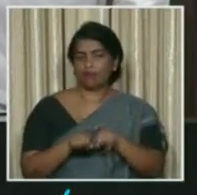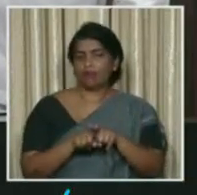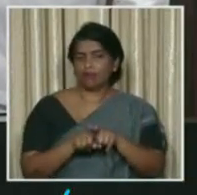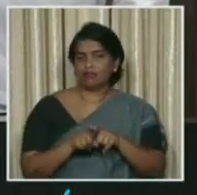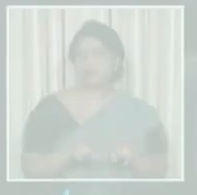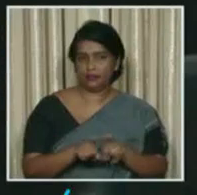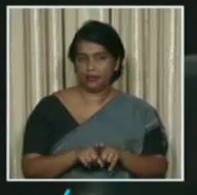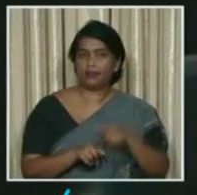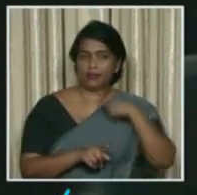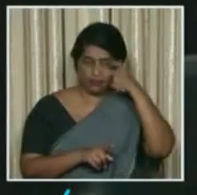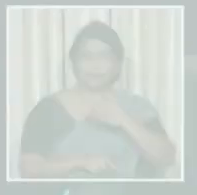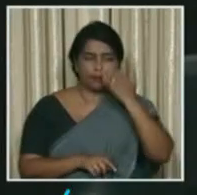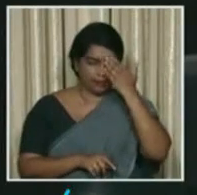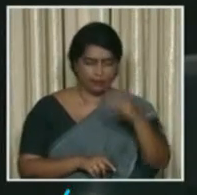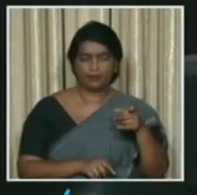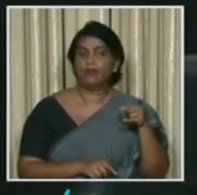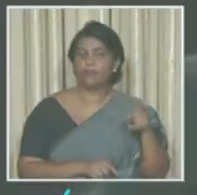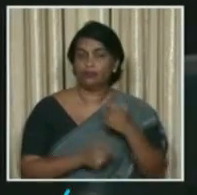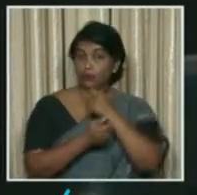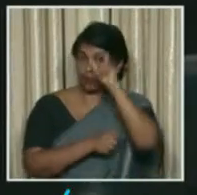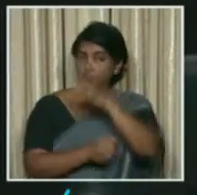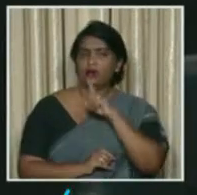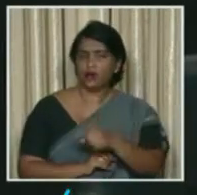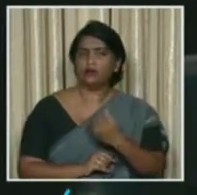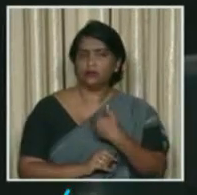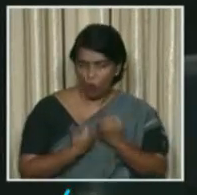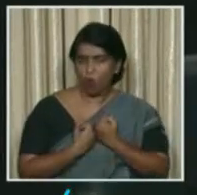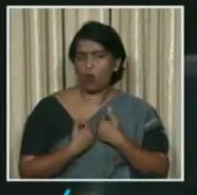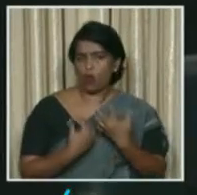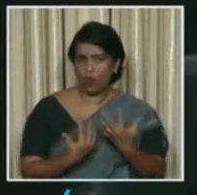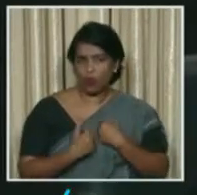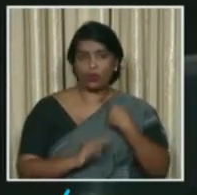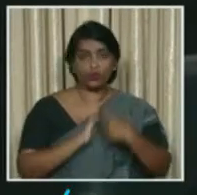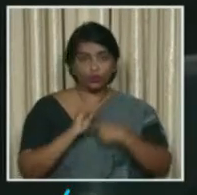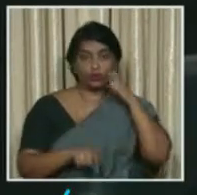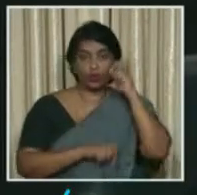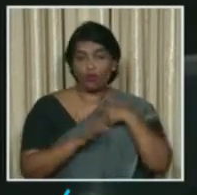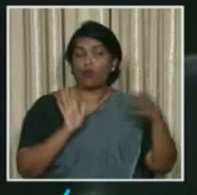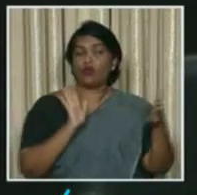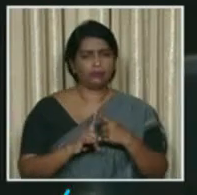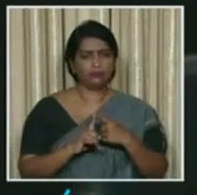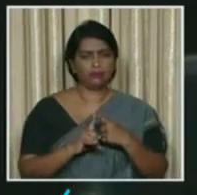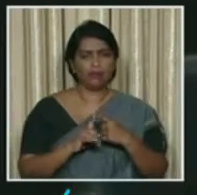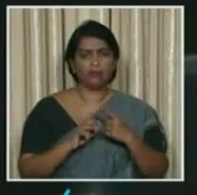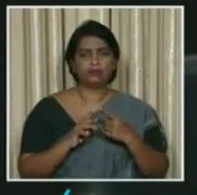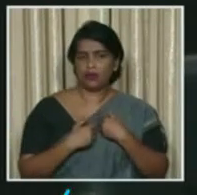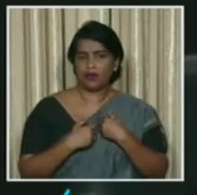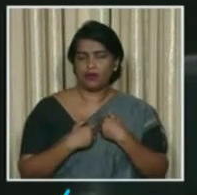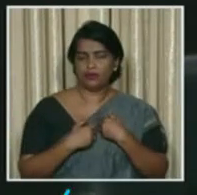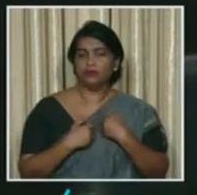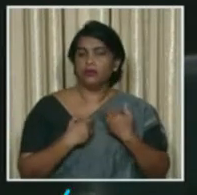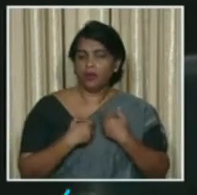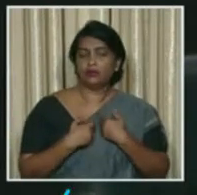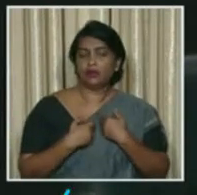පියවර ගන්නවා කියලා. දැන් කරුණාකරලා ඒ වත් වලට ගන්න. හයි බැරි ඒක. අපිට ඕන ශ්‍රී ලාංකික ජනතාව සමග ජීවත් වෙන්න. ශ්‍රී ලාංකික අපි ඉඳගන්න මේ ප්‍රශ්නය.